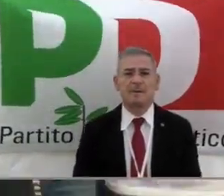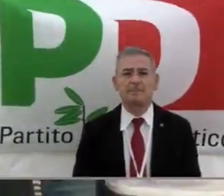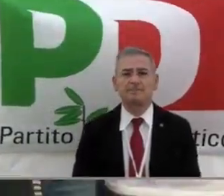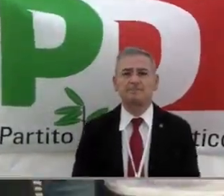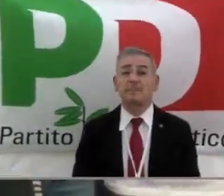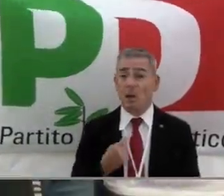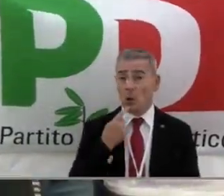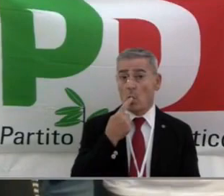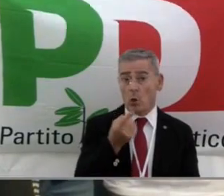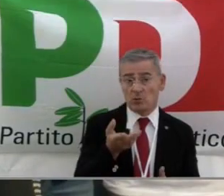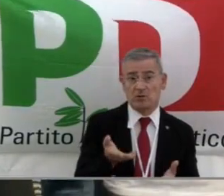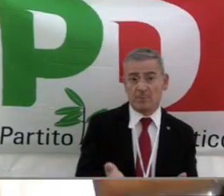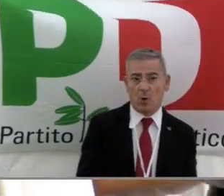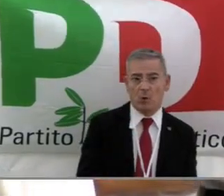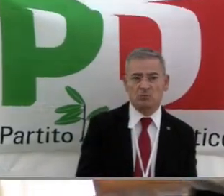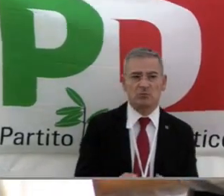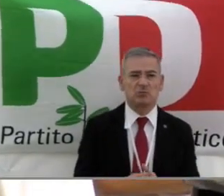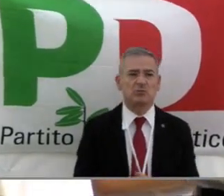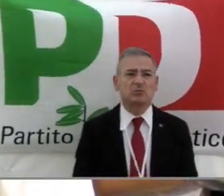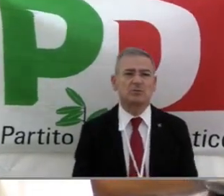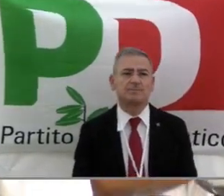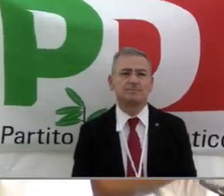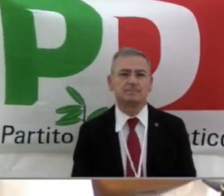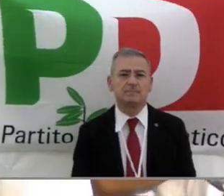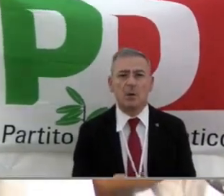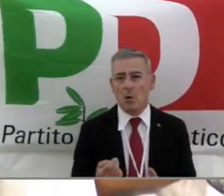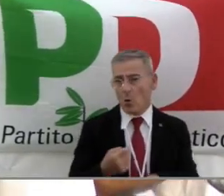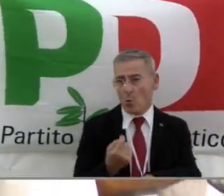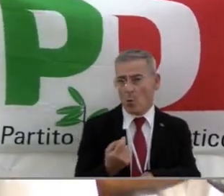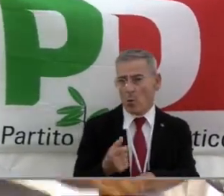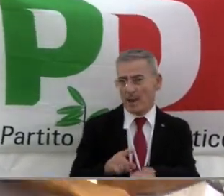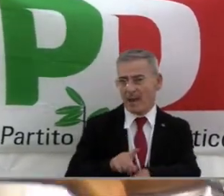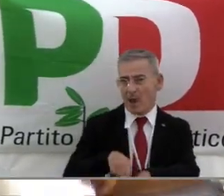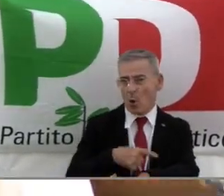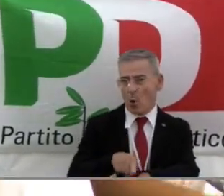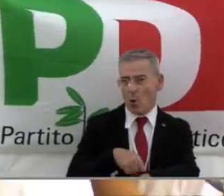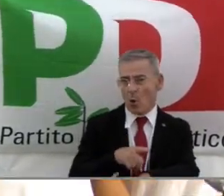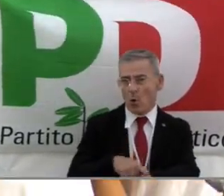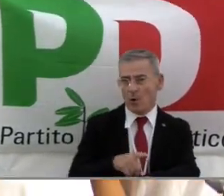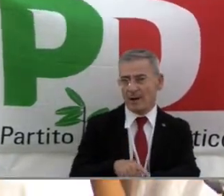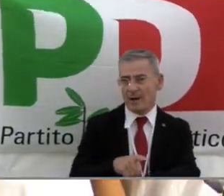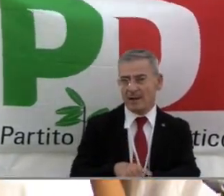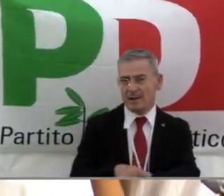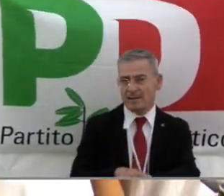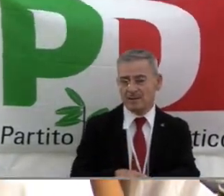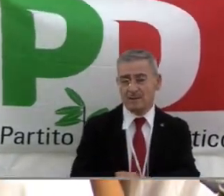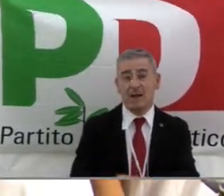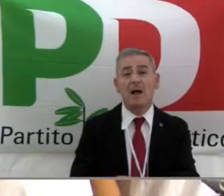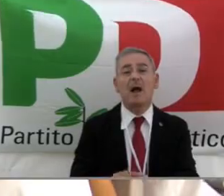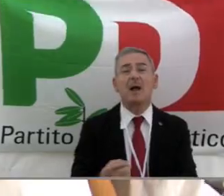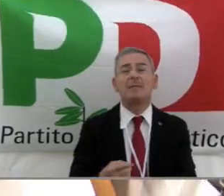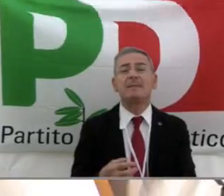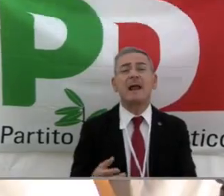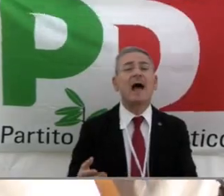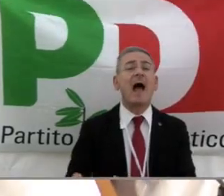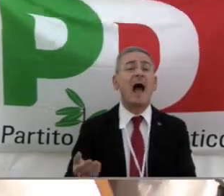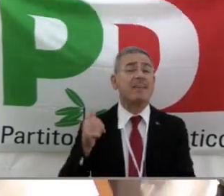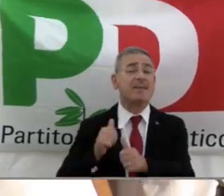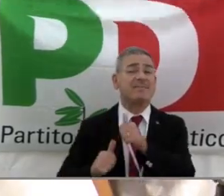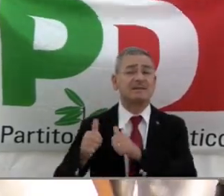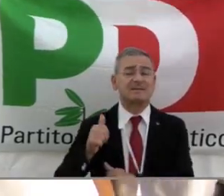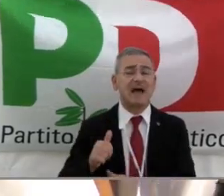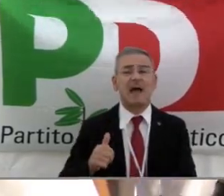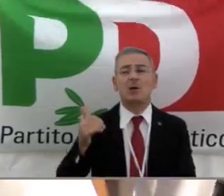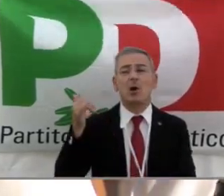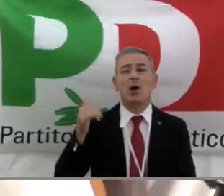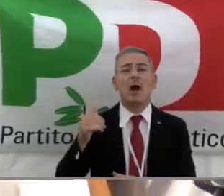E lo diciamo oggi, a qualche ora dall'anniversario dell'eccidio di Marzabotto. Noi siamo